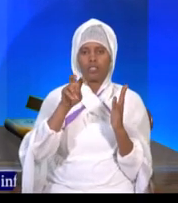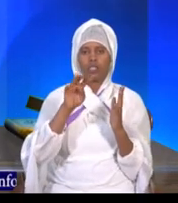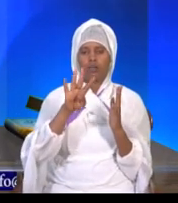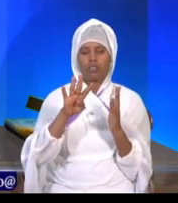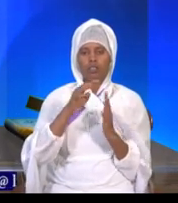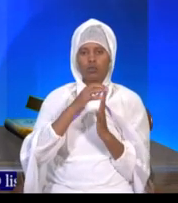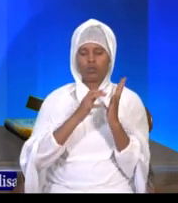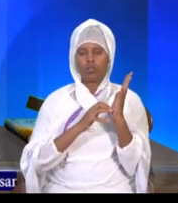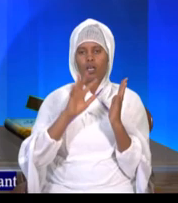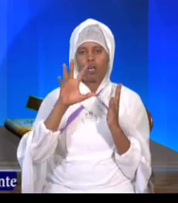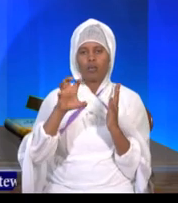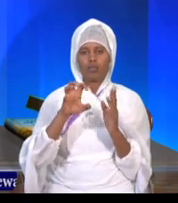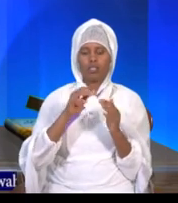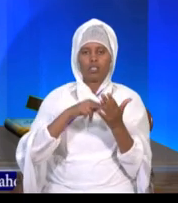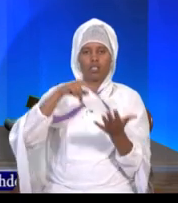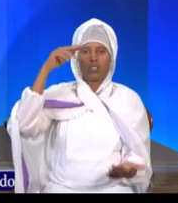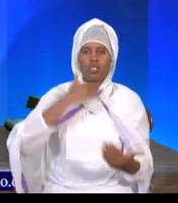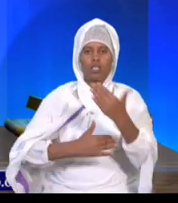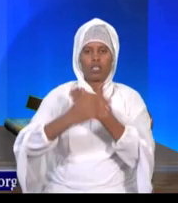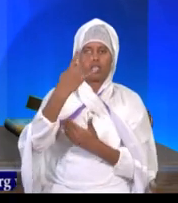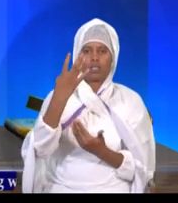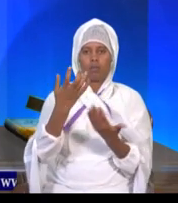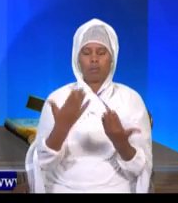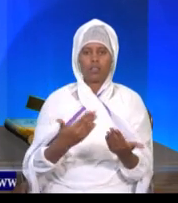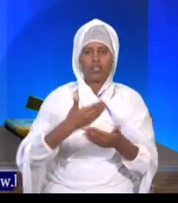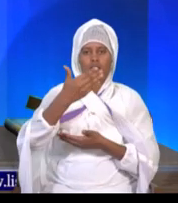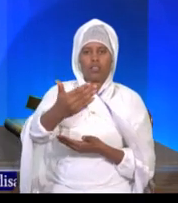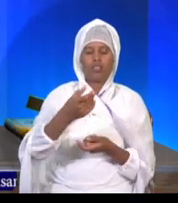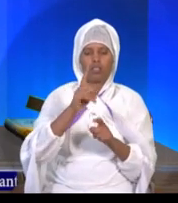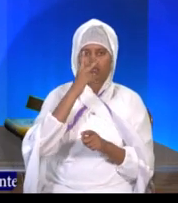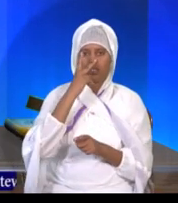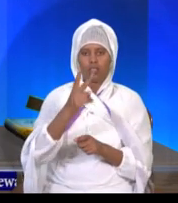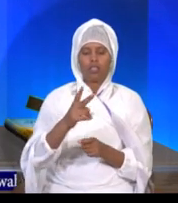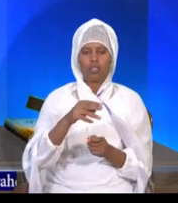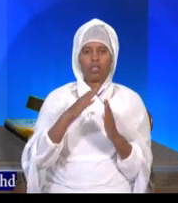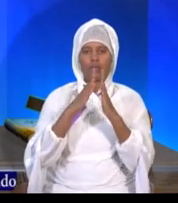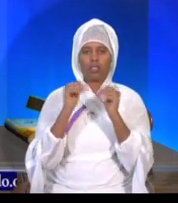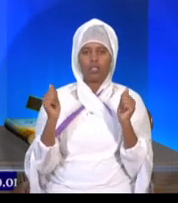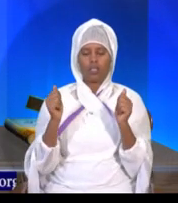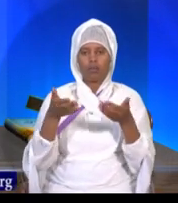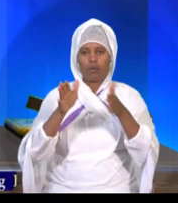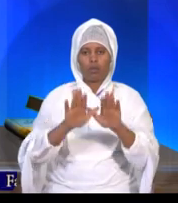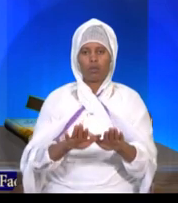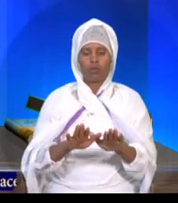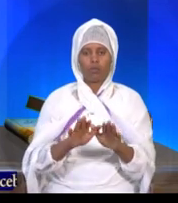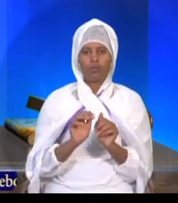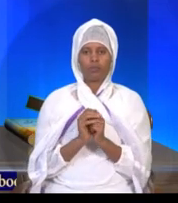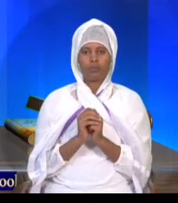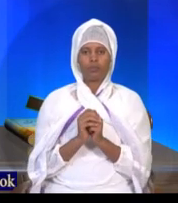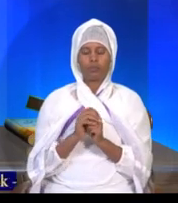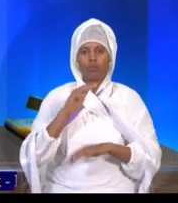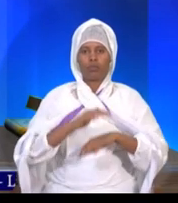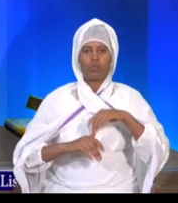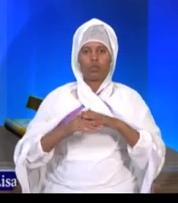ምዕራፍ 24 ፍቕዲ 50 ድሕሪ ትንሳኤ ድሕሪ 4 መዓልቲ ኣብ እርገቱ ኣብ ቢታንያ ባረኮም